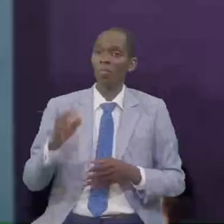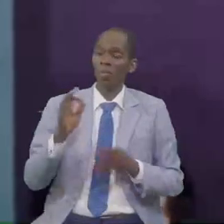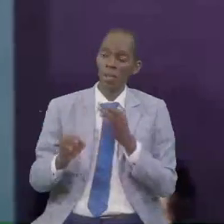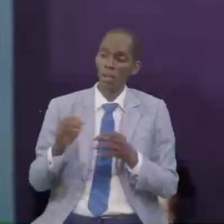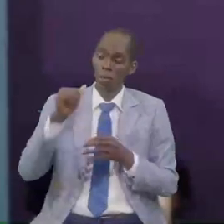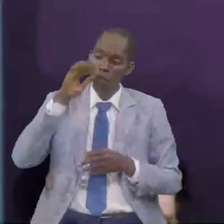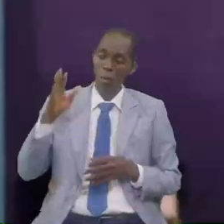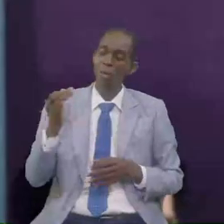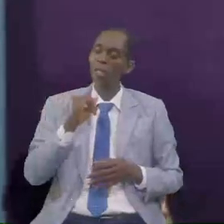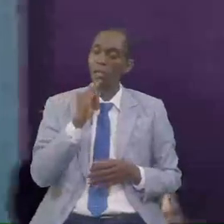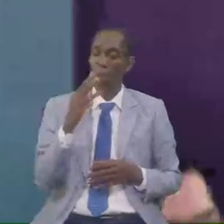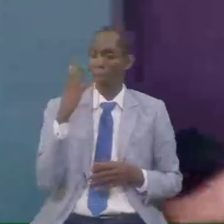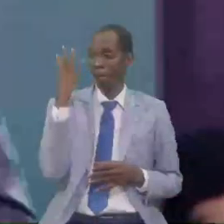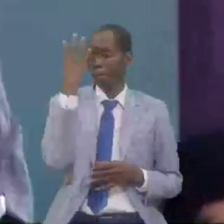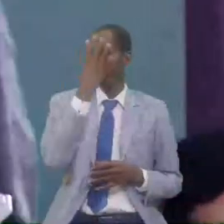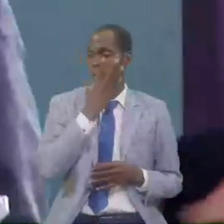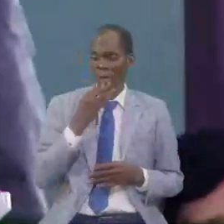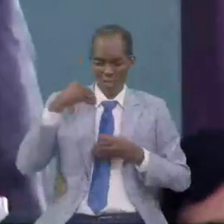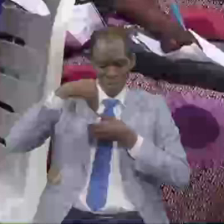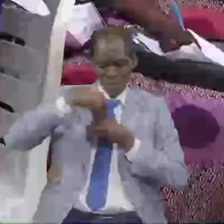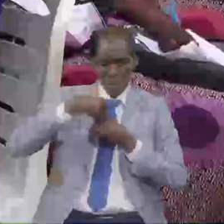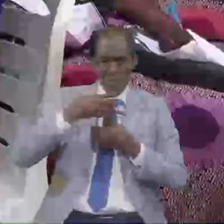Elle était belle à l'intérieur.